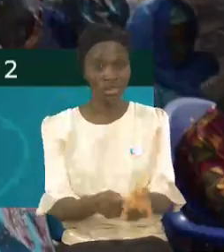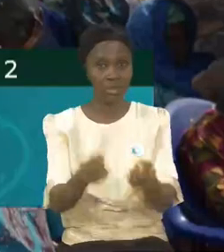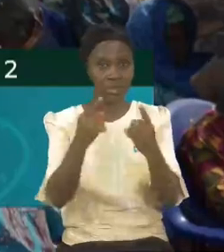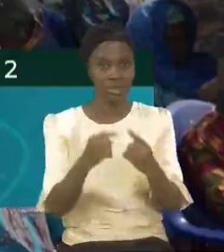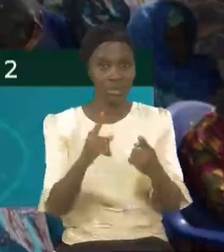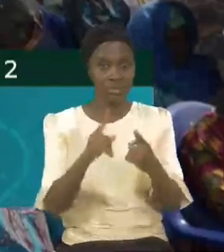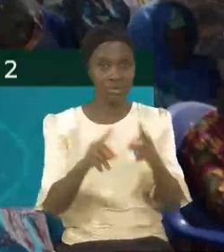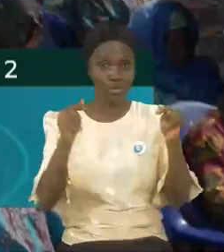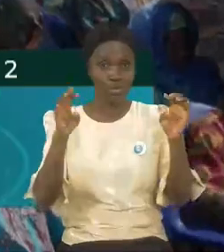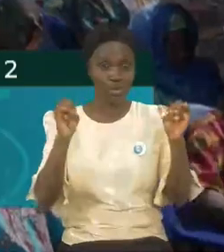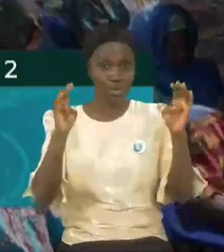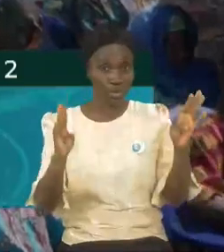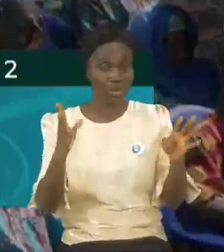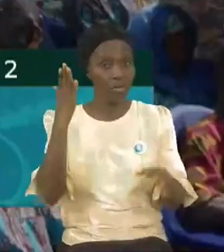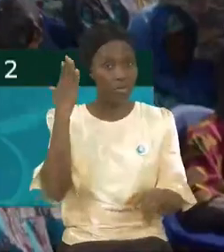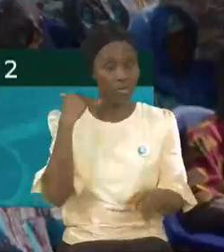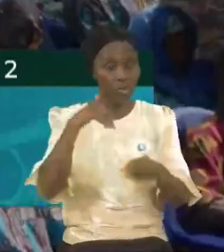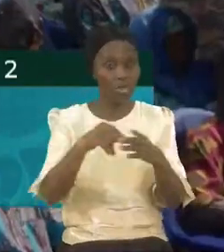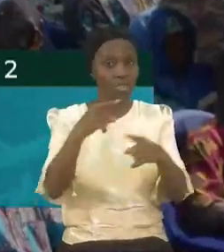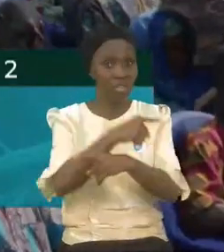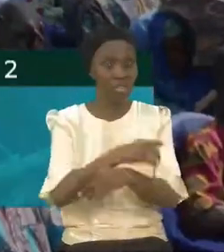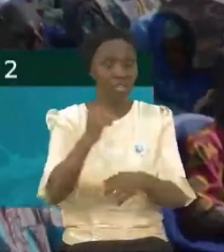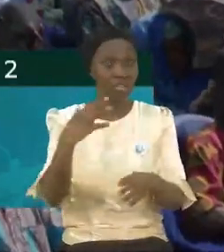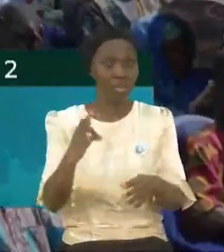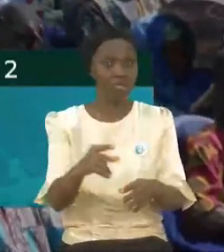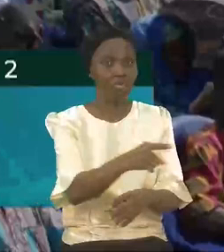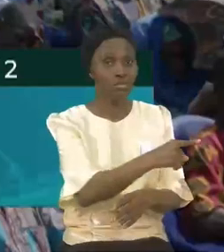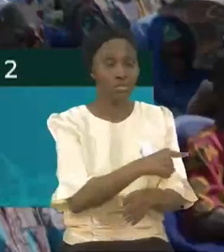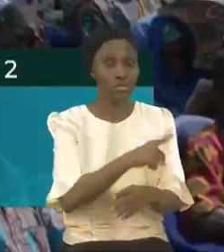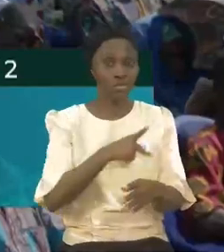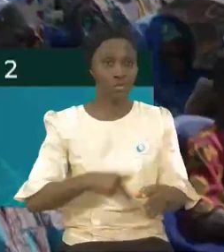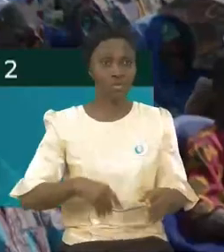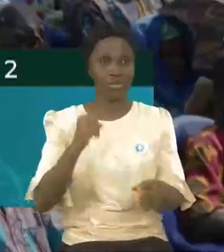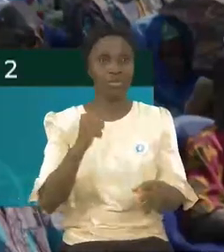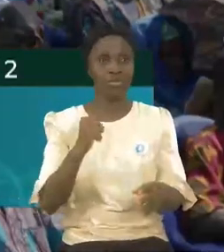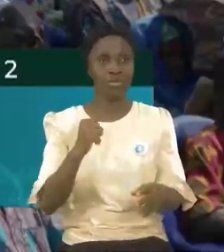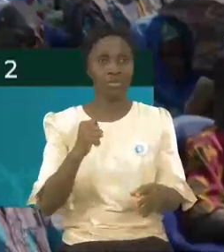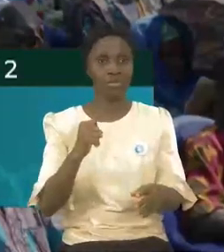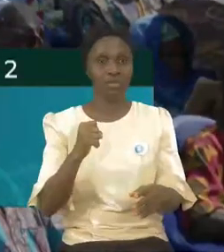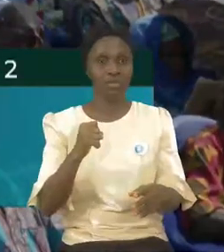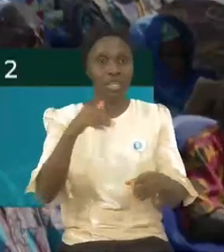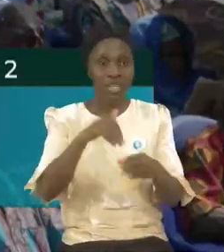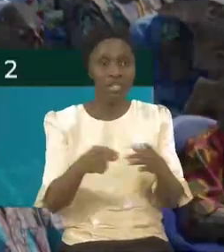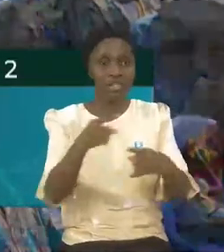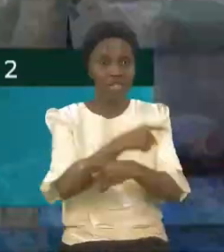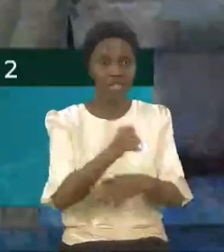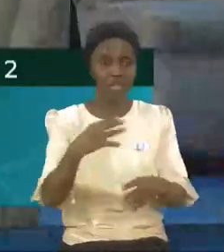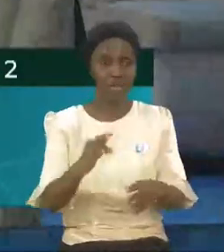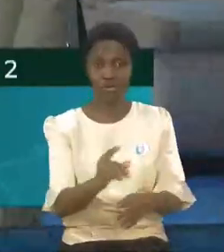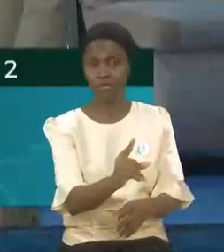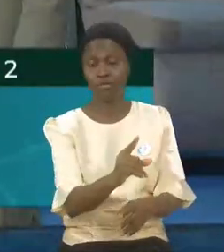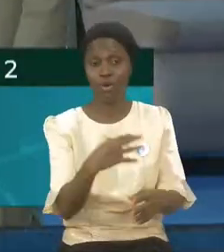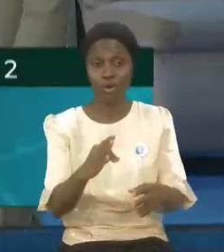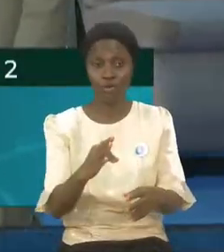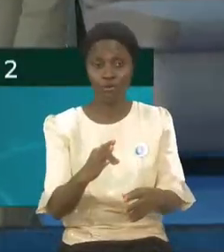rêve, du songe qui était donné à Nebuchadnezzar. Daniel 2, 44. Dans le temps